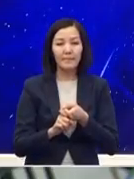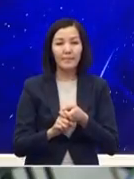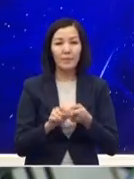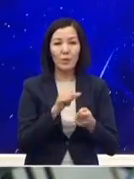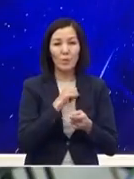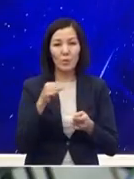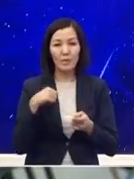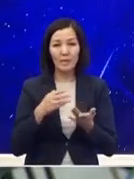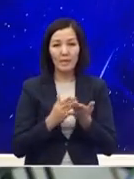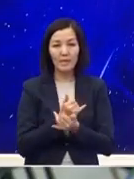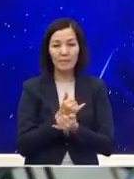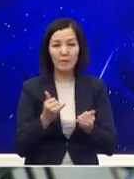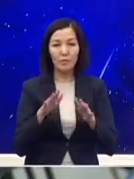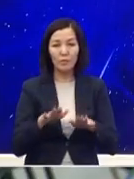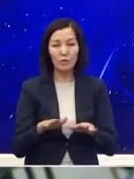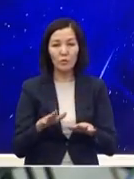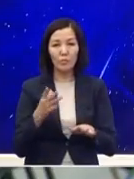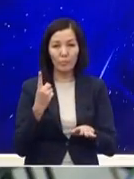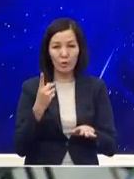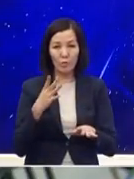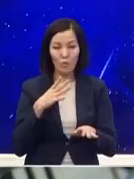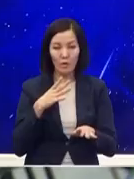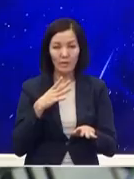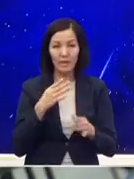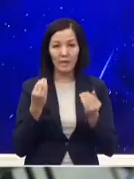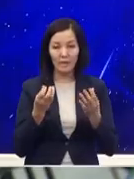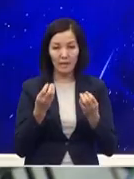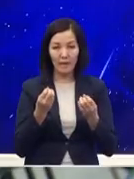өзіне өзі қызмет көрсету бізде біреу болған. Міне